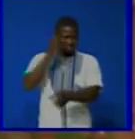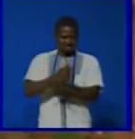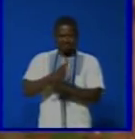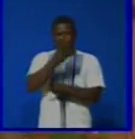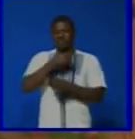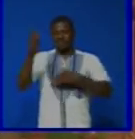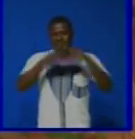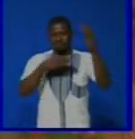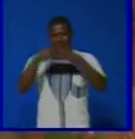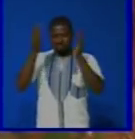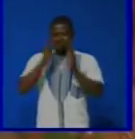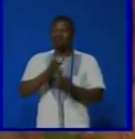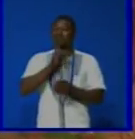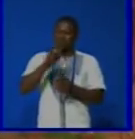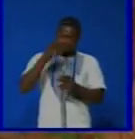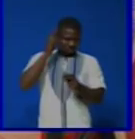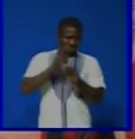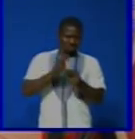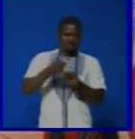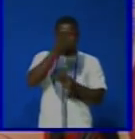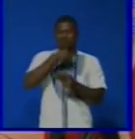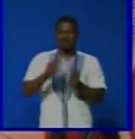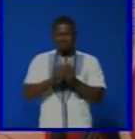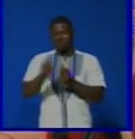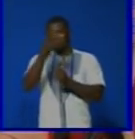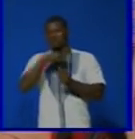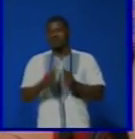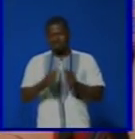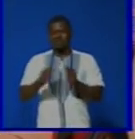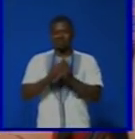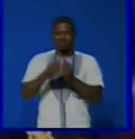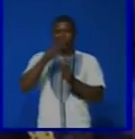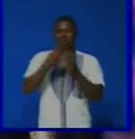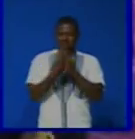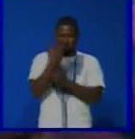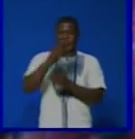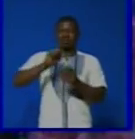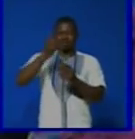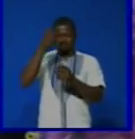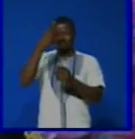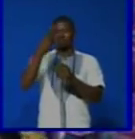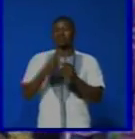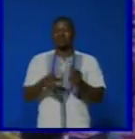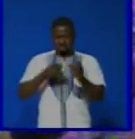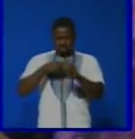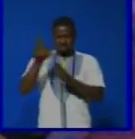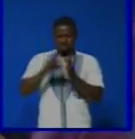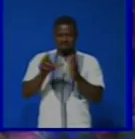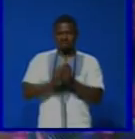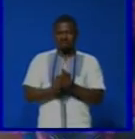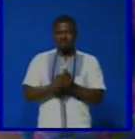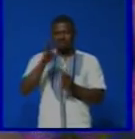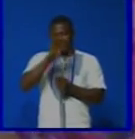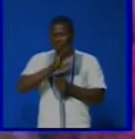le nom de baptême de cette promotion, constituée de 11 spécialités. Le Burkina Faso est un pays qui se construit